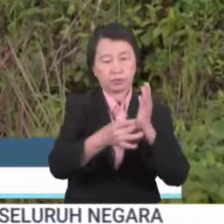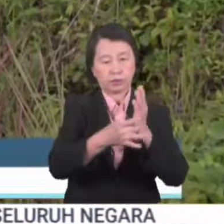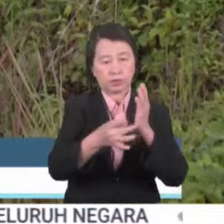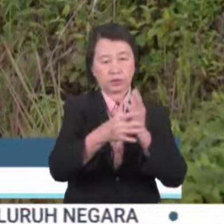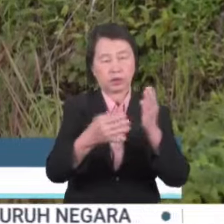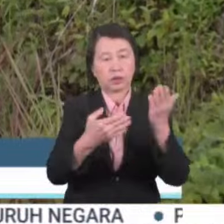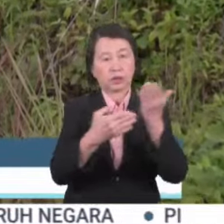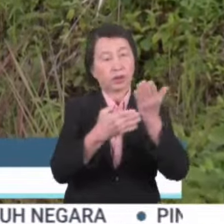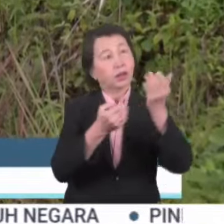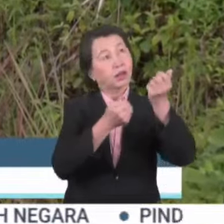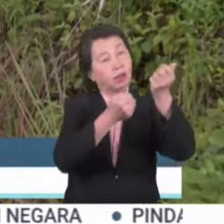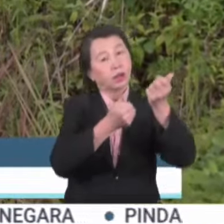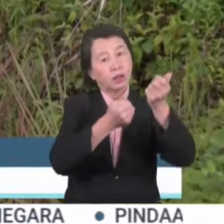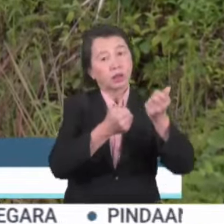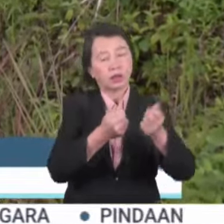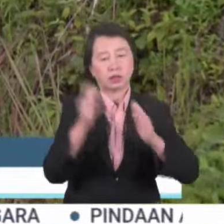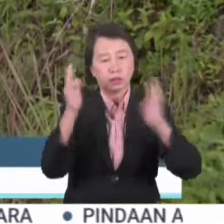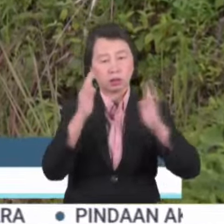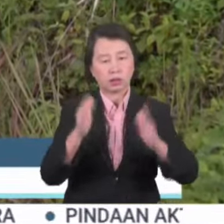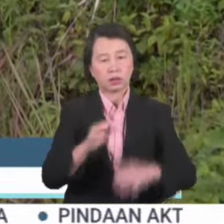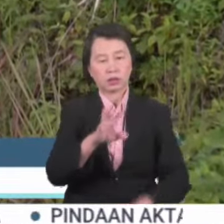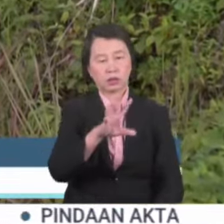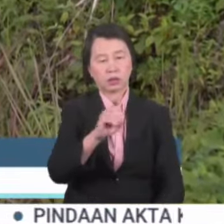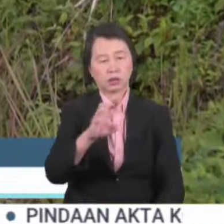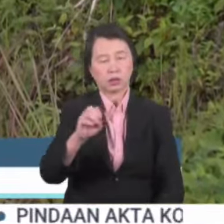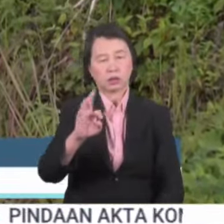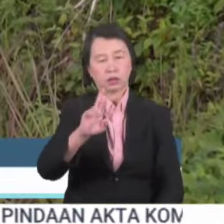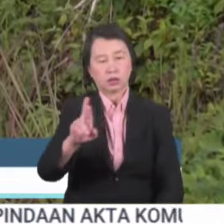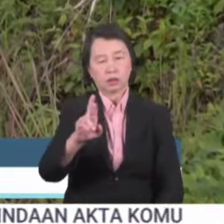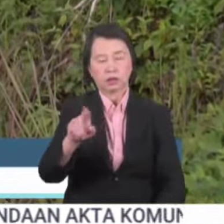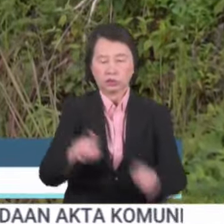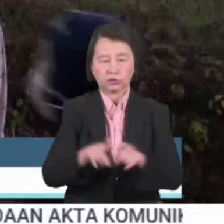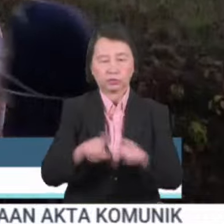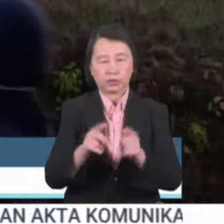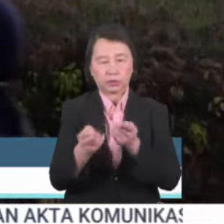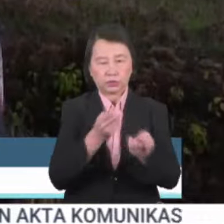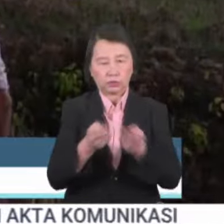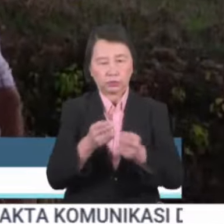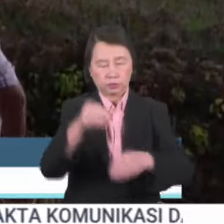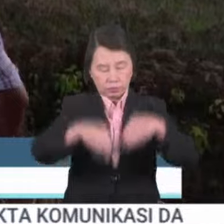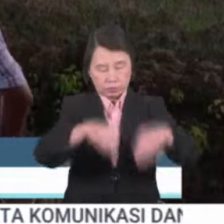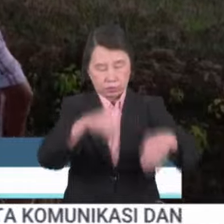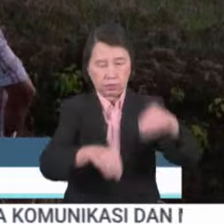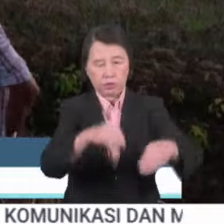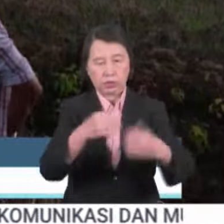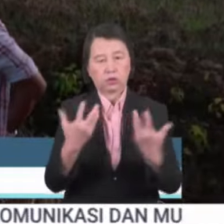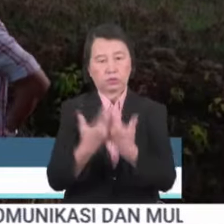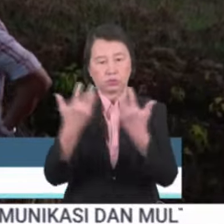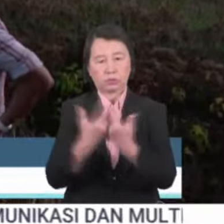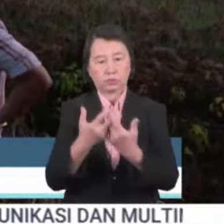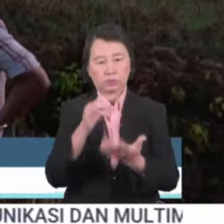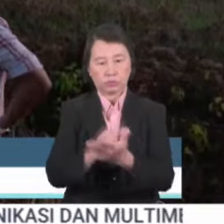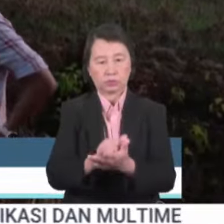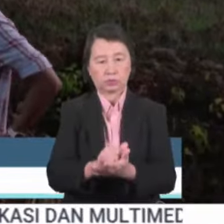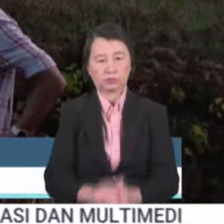Malaysia menyuntik kos RM500,000 sebagai usaha penanaman rumput tersebut.